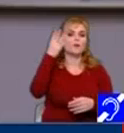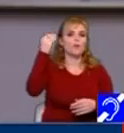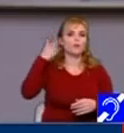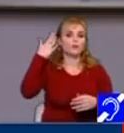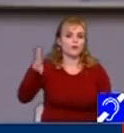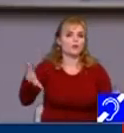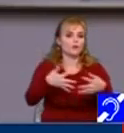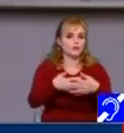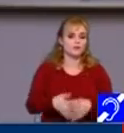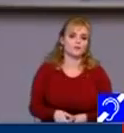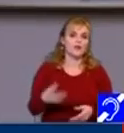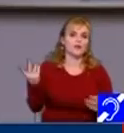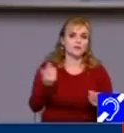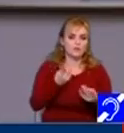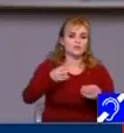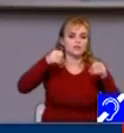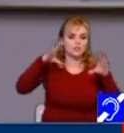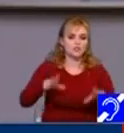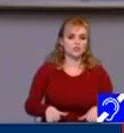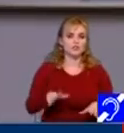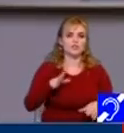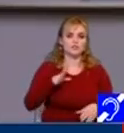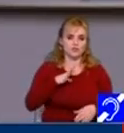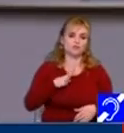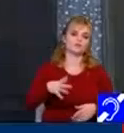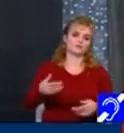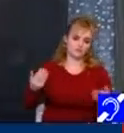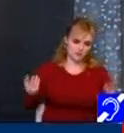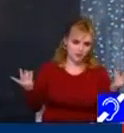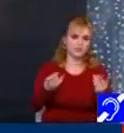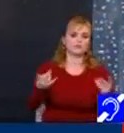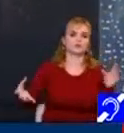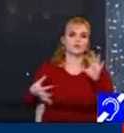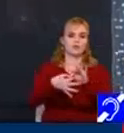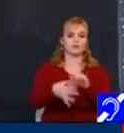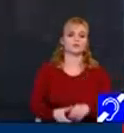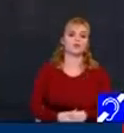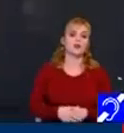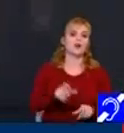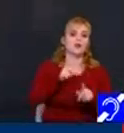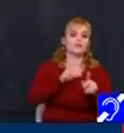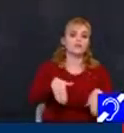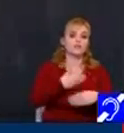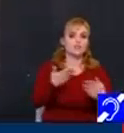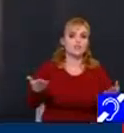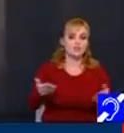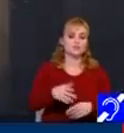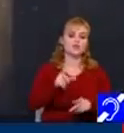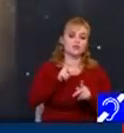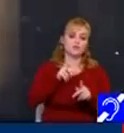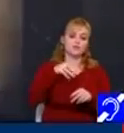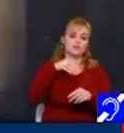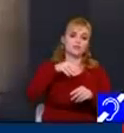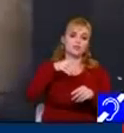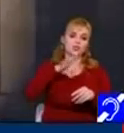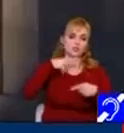urmează să decidem odată și pentru totdeauna revenirea la țara mamă, România. Mesaje de felicitare au transmis pe Facebook și